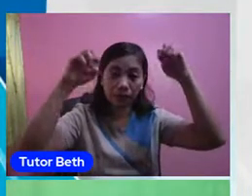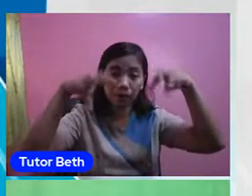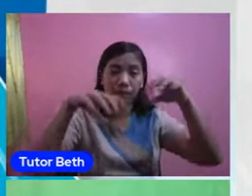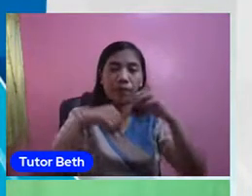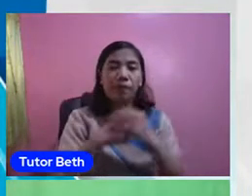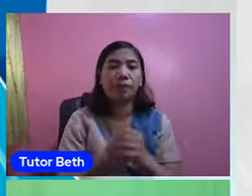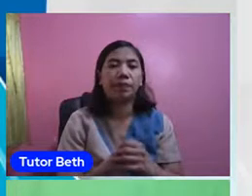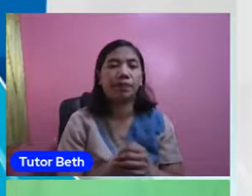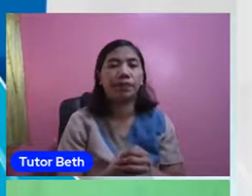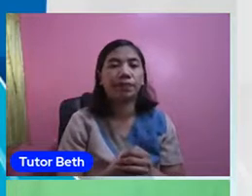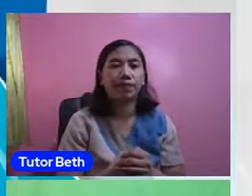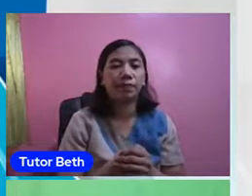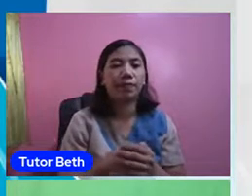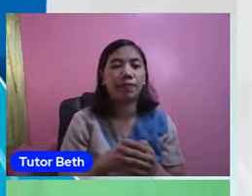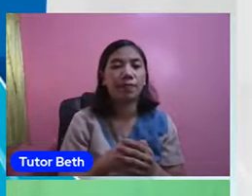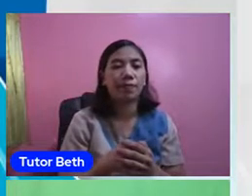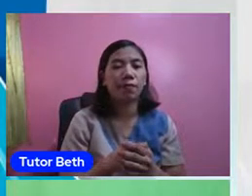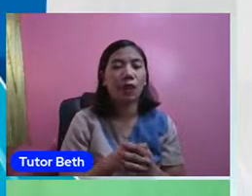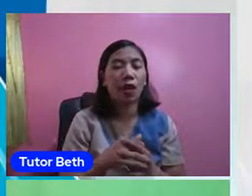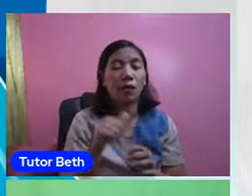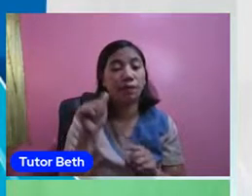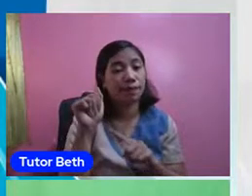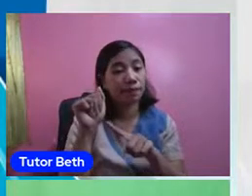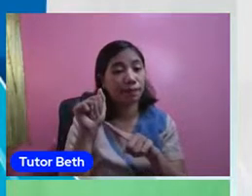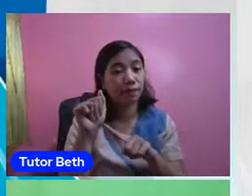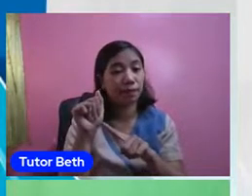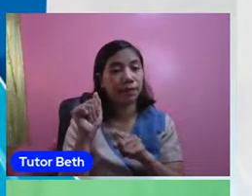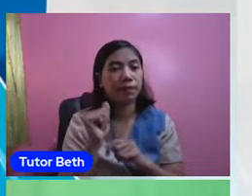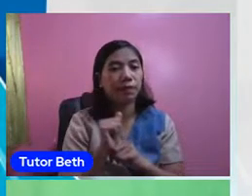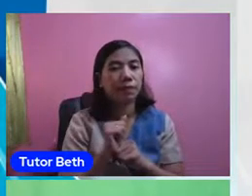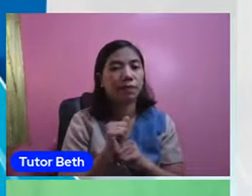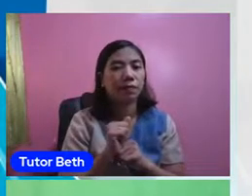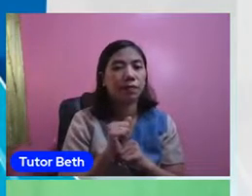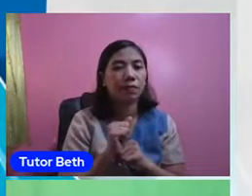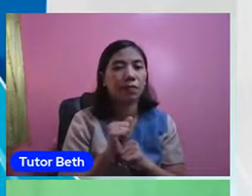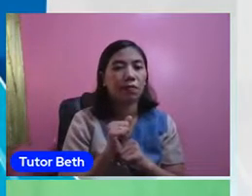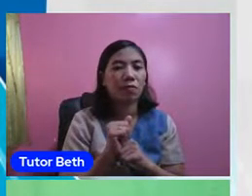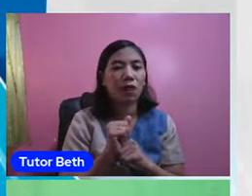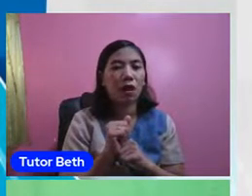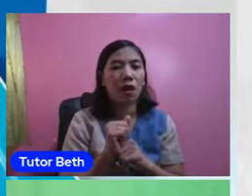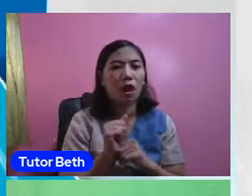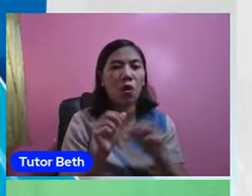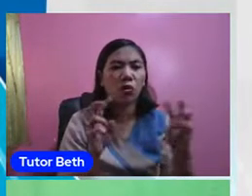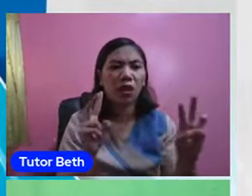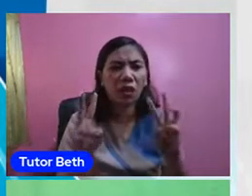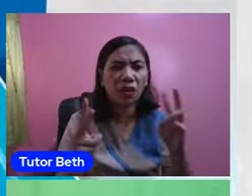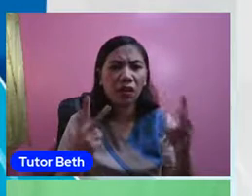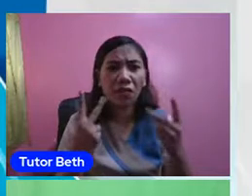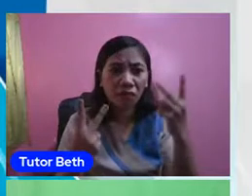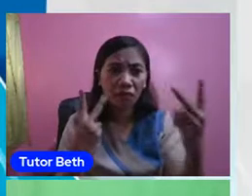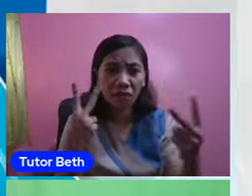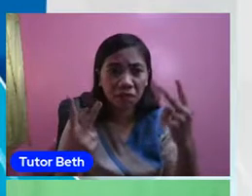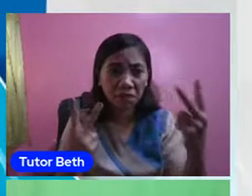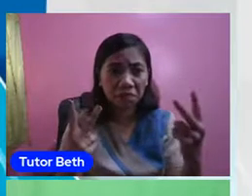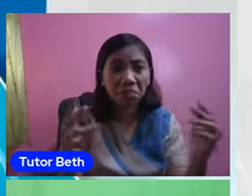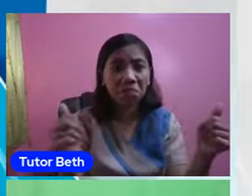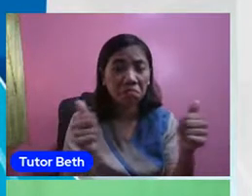pagpipilian. Letter A, mamamasyal kayo kasama ng inyong pamilya.